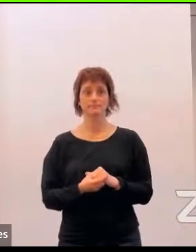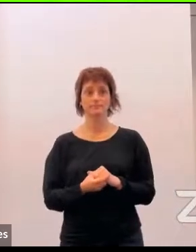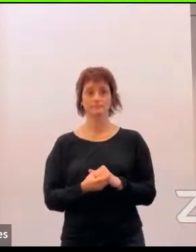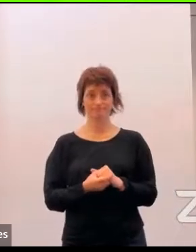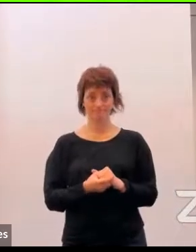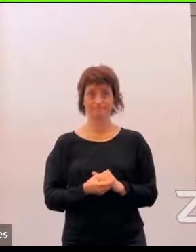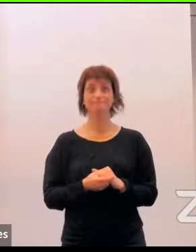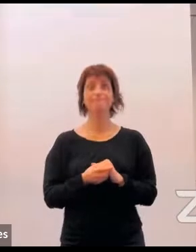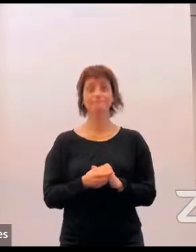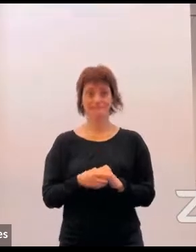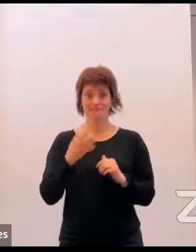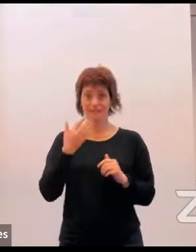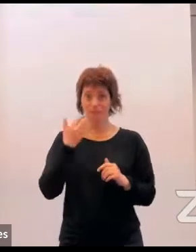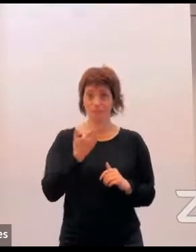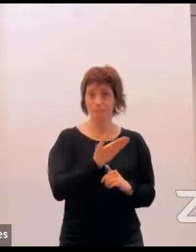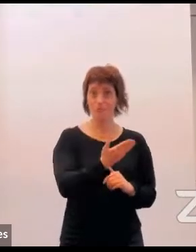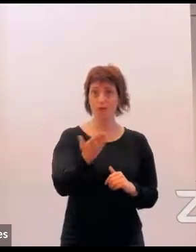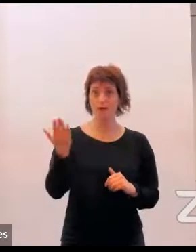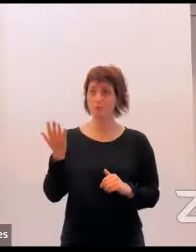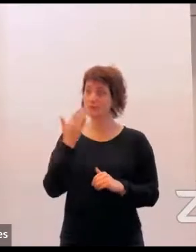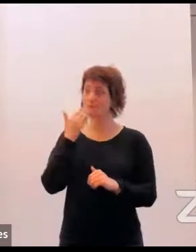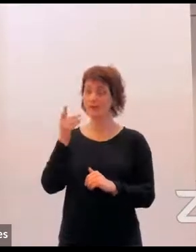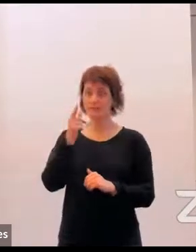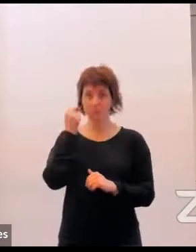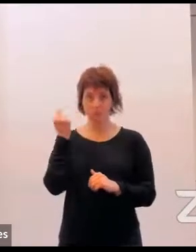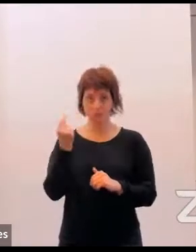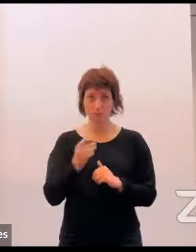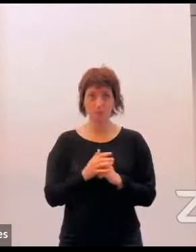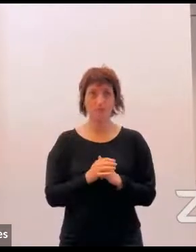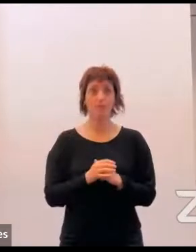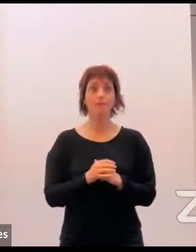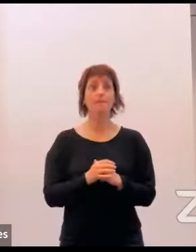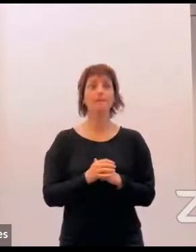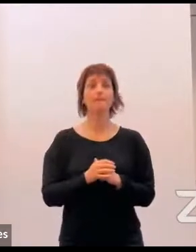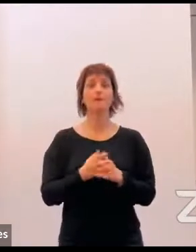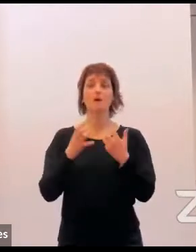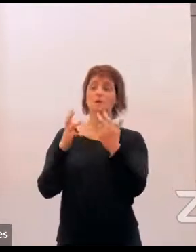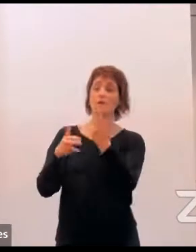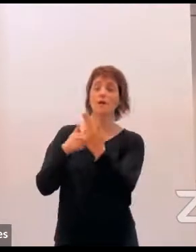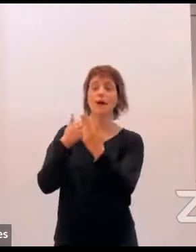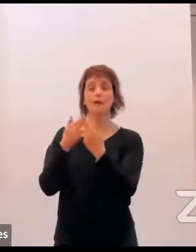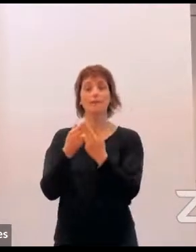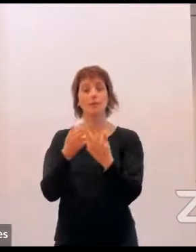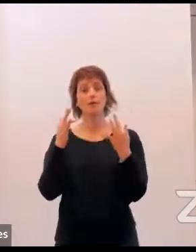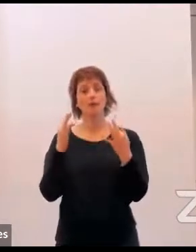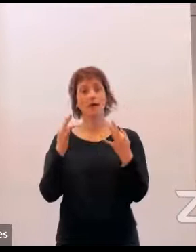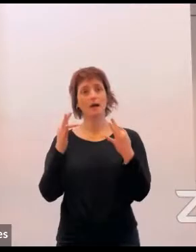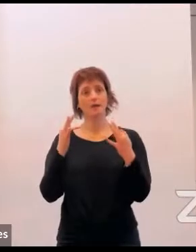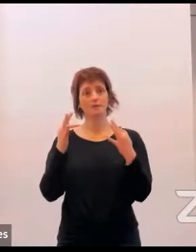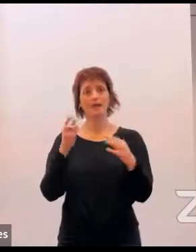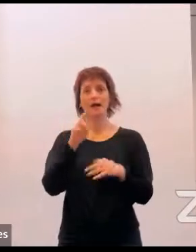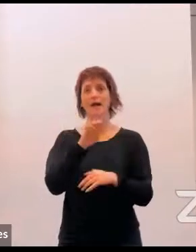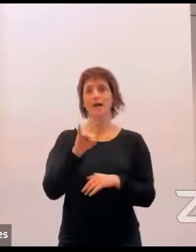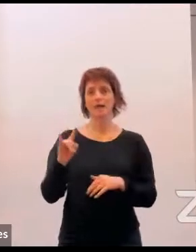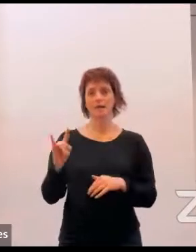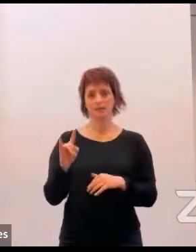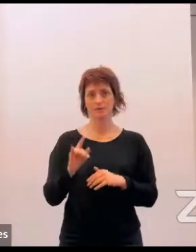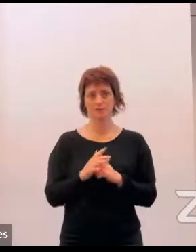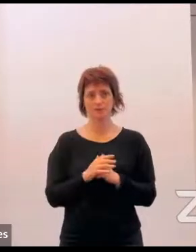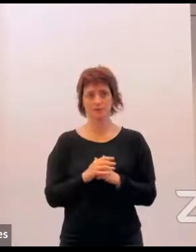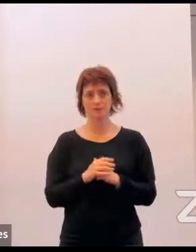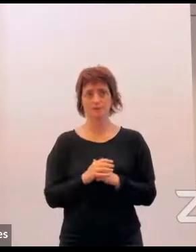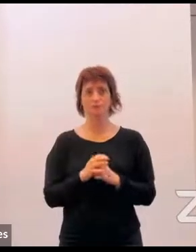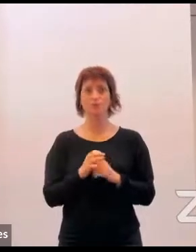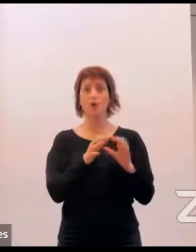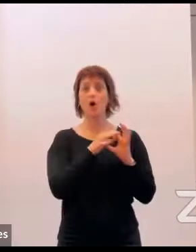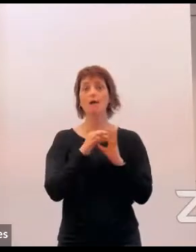Oui, bonjour à tous. Merci, monsieur le maire, chers collègues. Je voulais répondre sur la partie ressources humaines qu'a soulevée madame